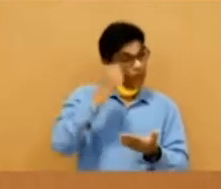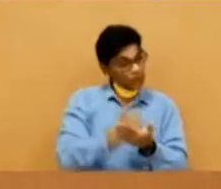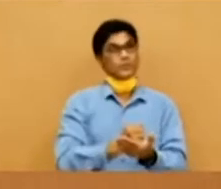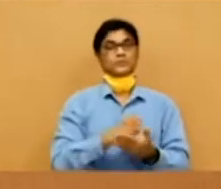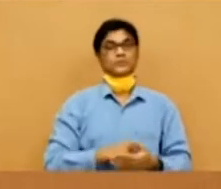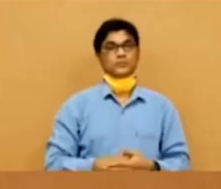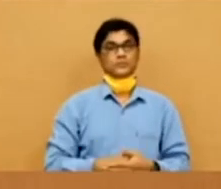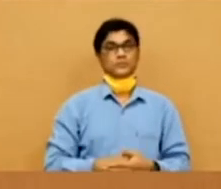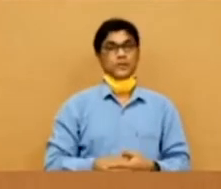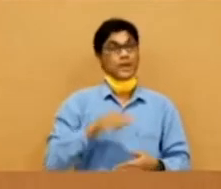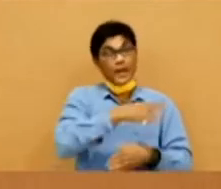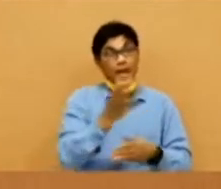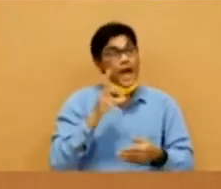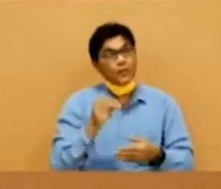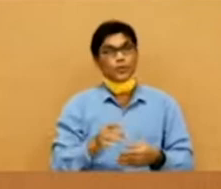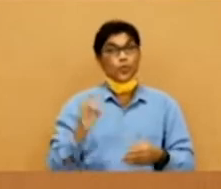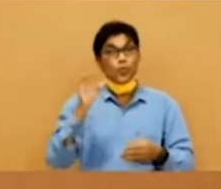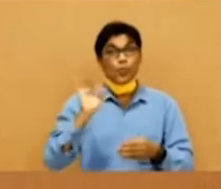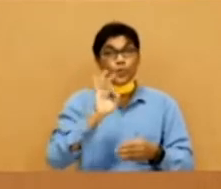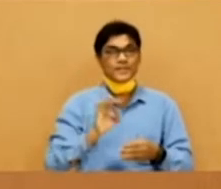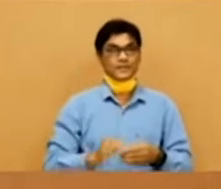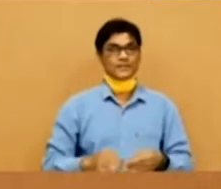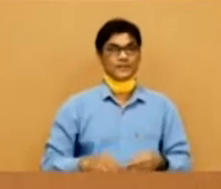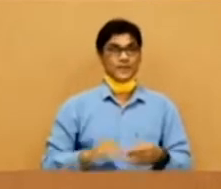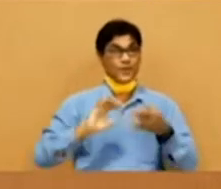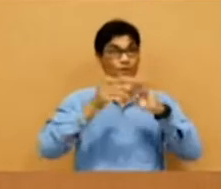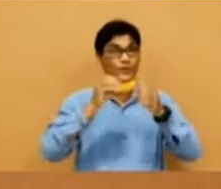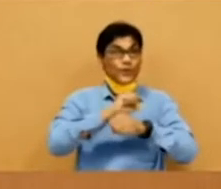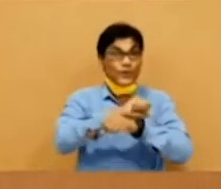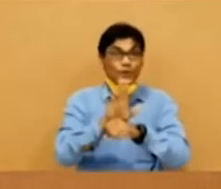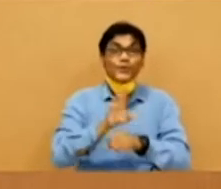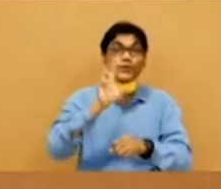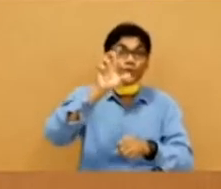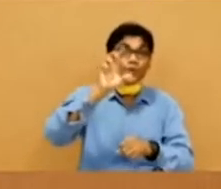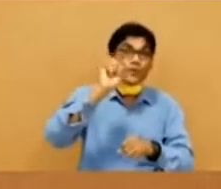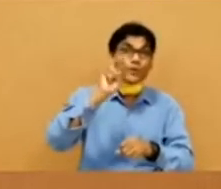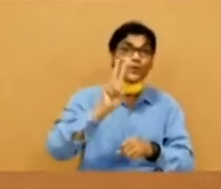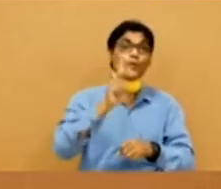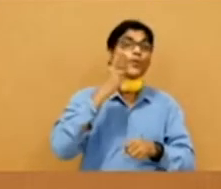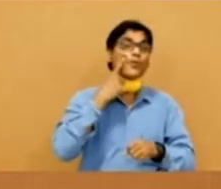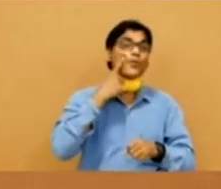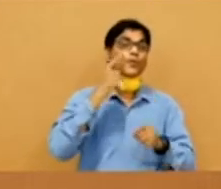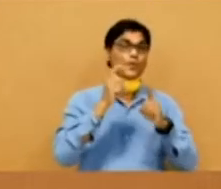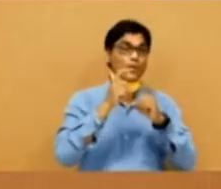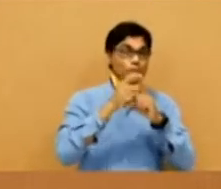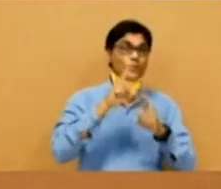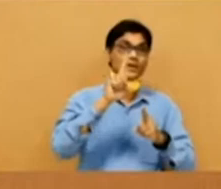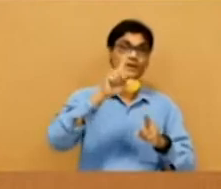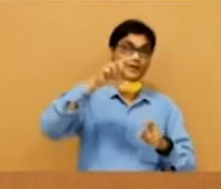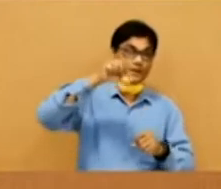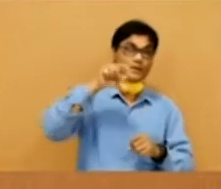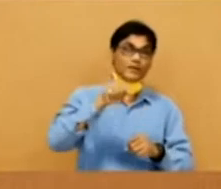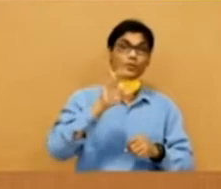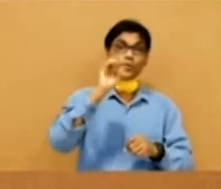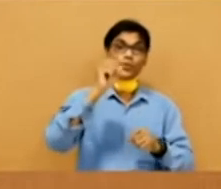ଅନିବାର୍ଯ୍ୟ। ଏତଦ୍ବ୍ୟତୀତ ଓଡ଼ିଶା ସରକାରଙ୍କର ଯେଉଁ କୋଭିଡ଼ ପୋର୍ଟାଲ ରହିଛି ସେଥିରେ ଭେହିକଲ ମଡ୍ୟୁଲ ଗୋଟେ ରହିଛି,